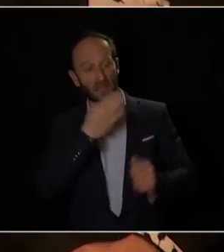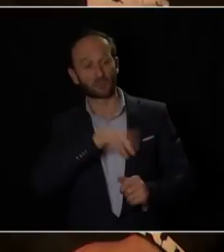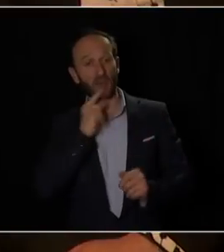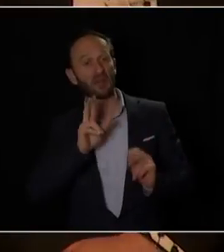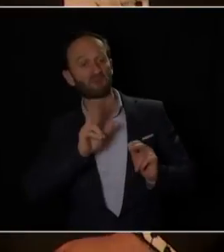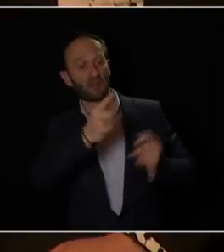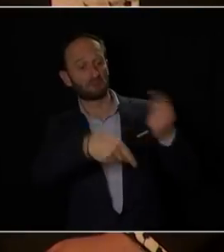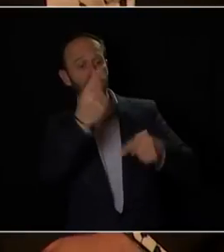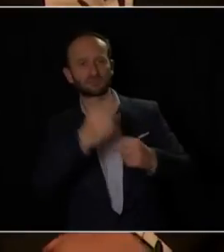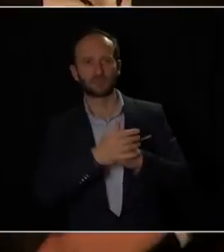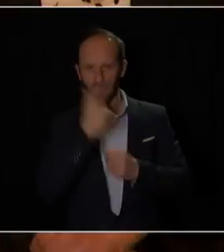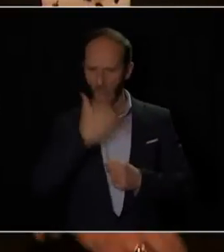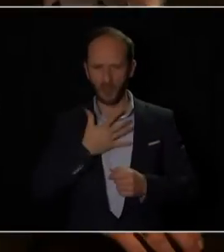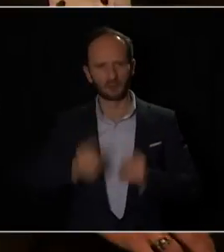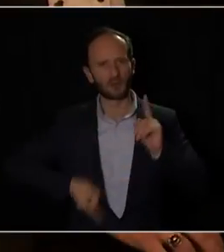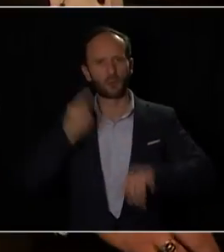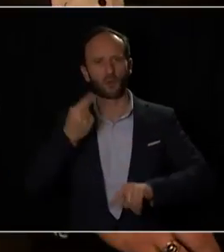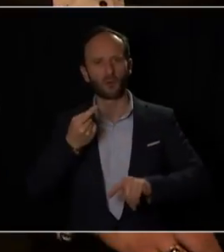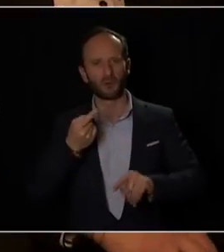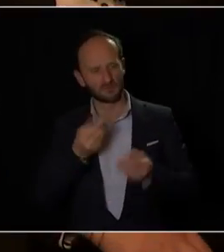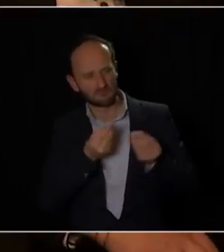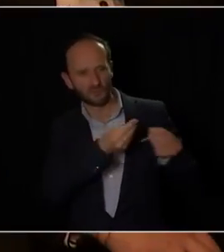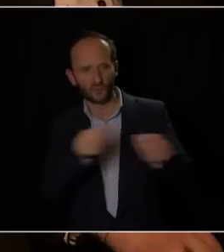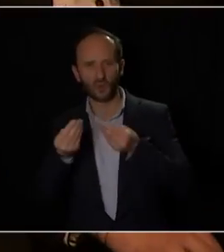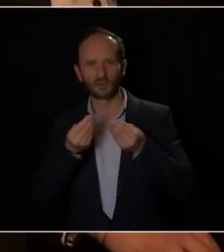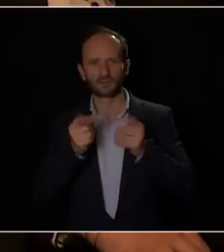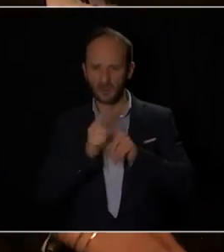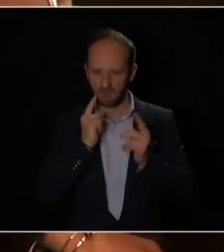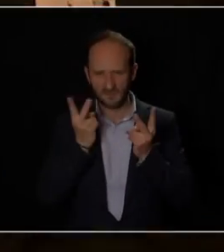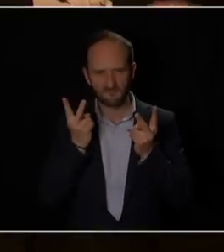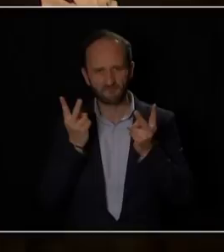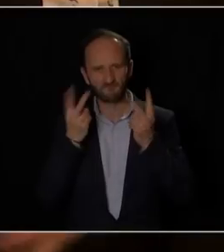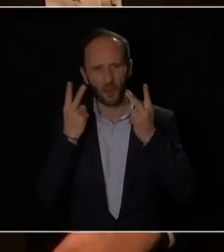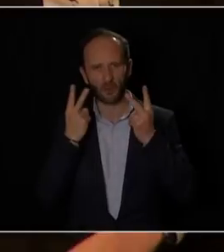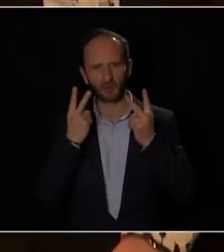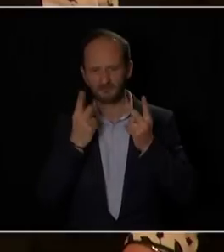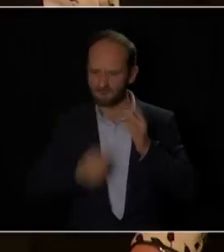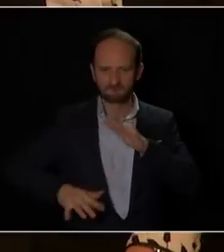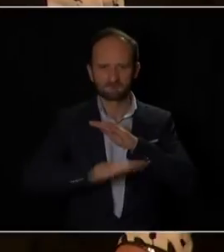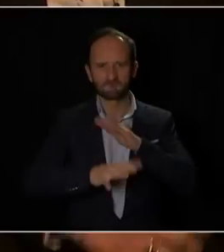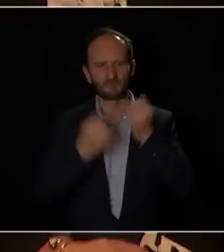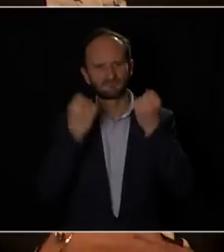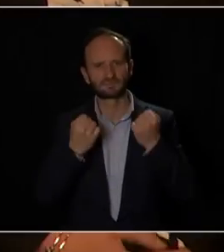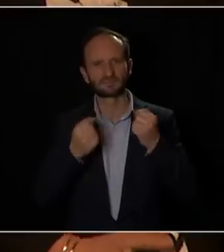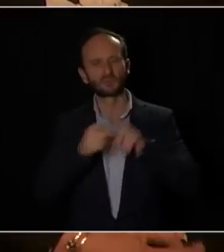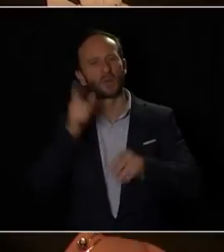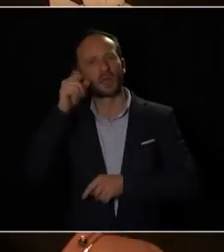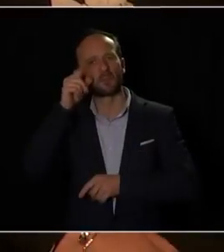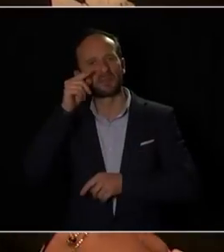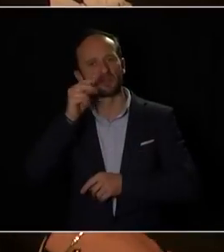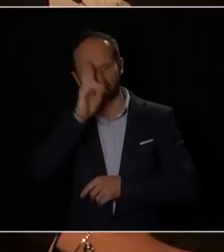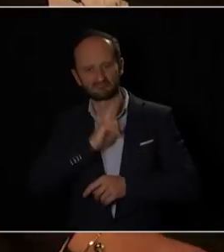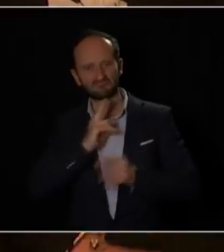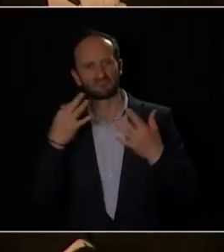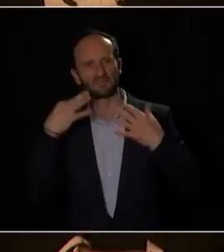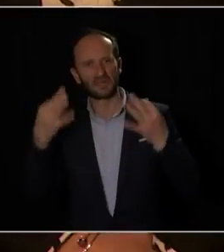m'a semblé essentielle pour valoriser les valeurs fondamentales de notre République et la laïcité qui